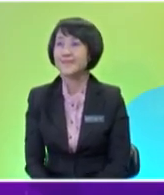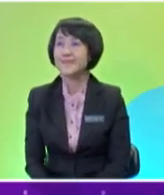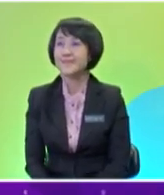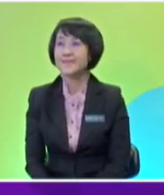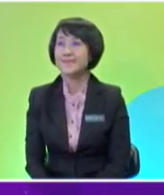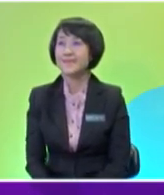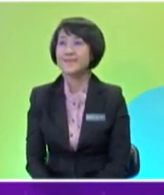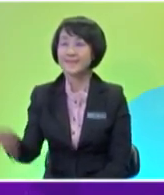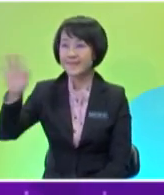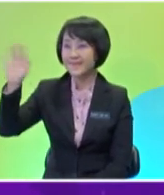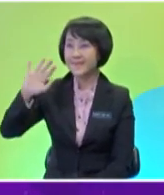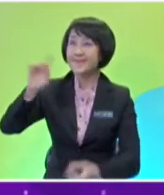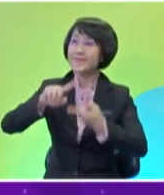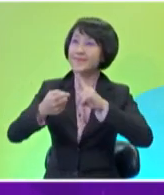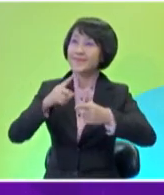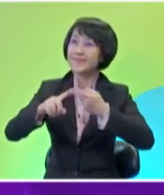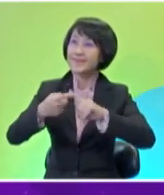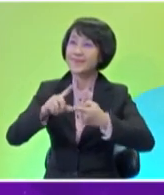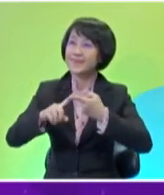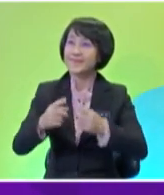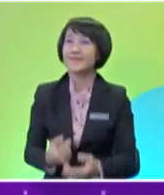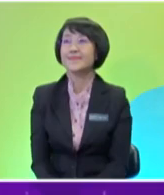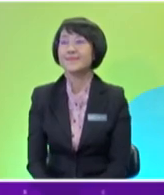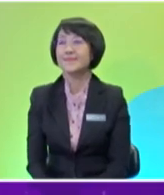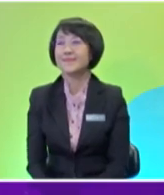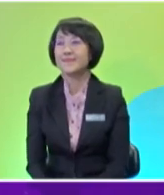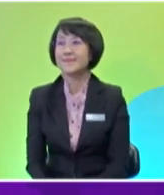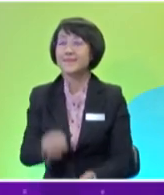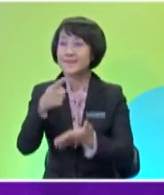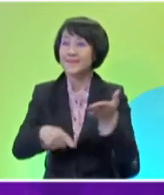Hai kawan-kawan apa kabar